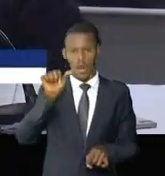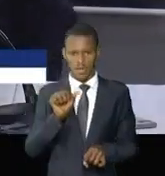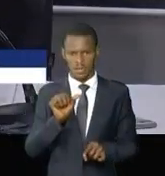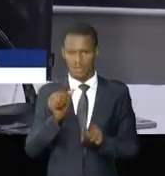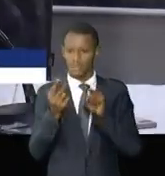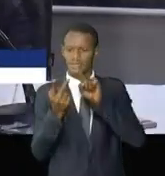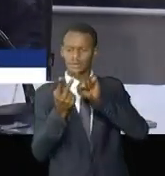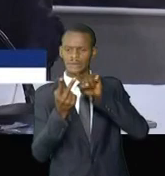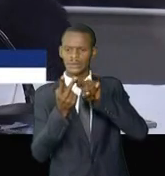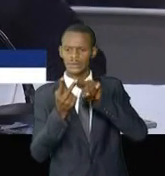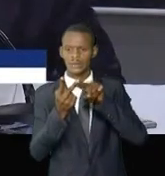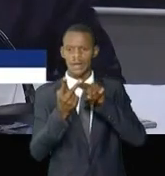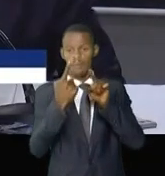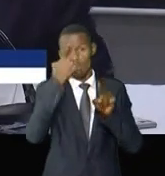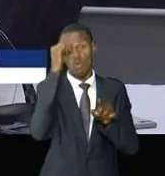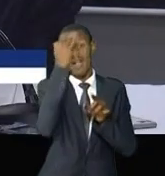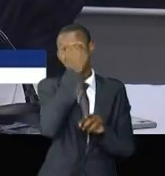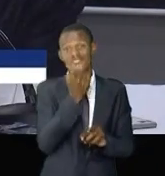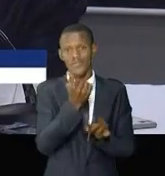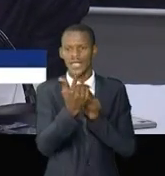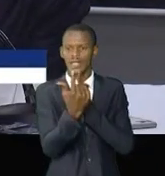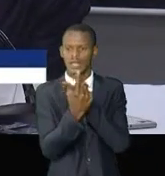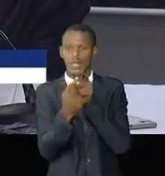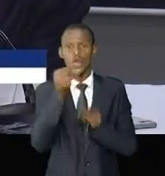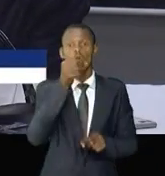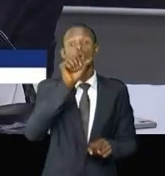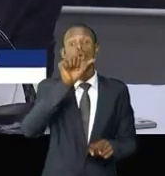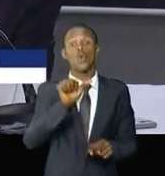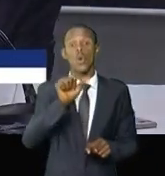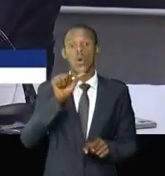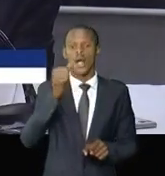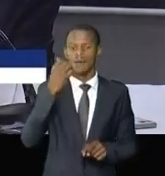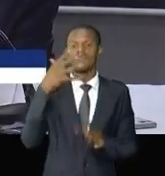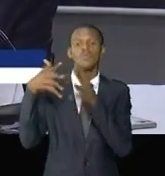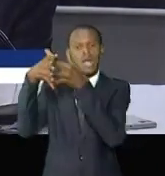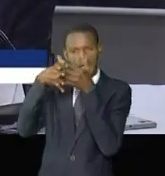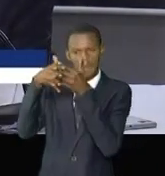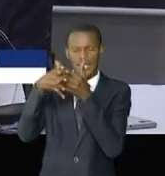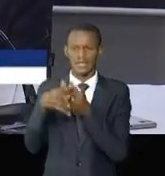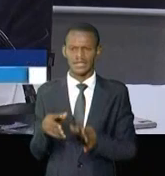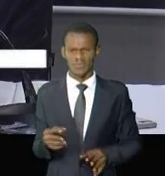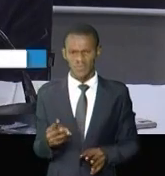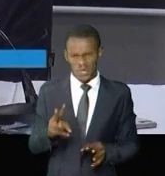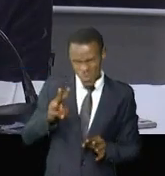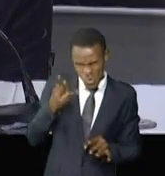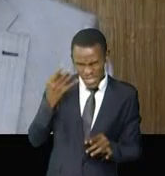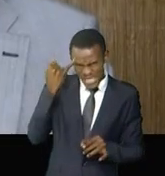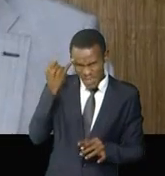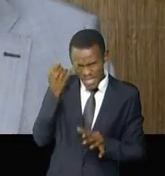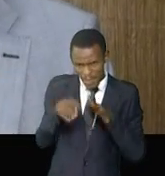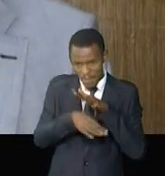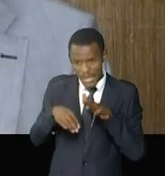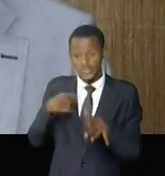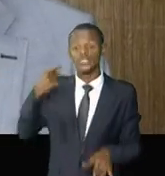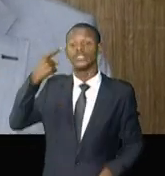devons avoir une politique industrielle très agressive, c'est la Chine. Les Chinois ont 400 millions de consommateurs solvables. Donc,